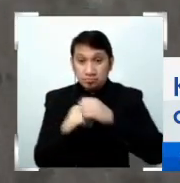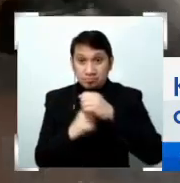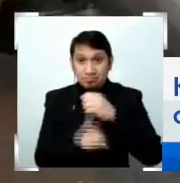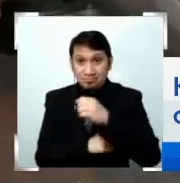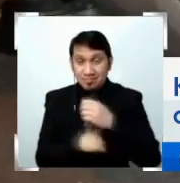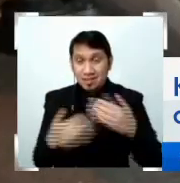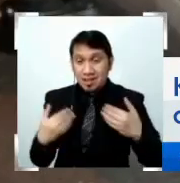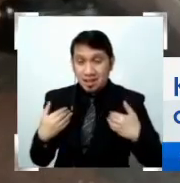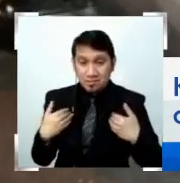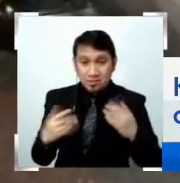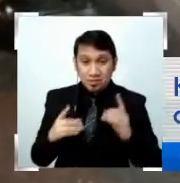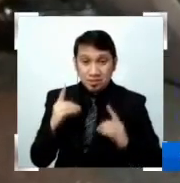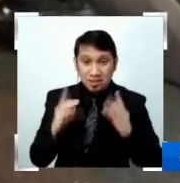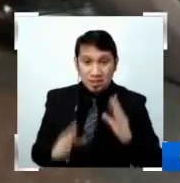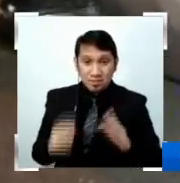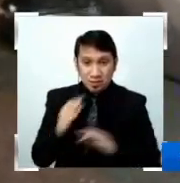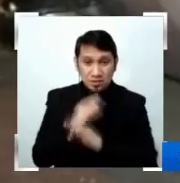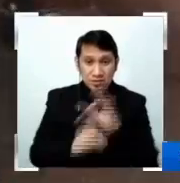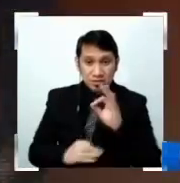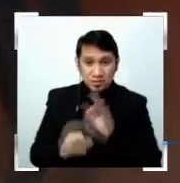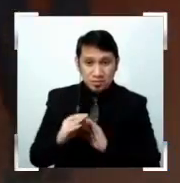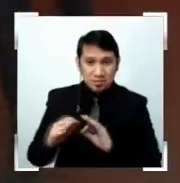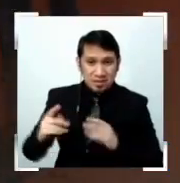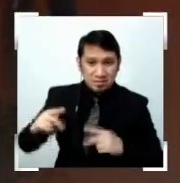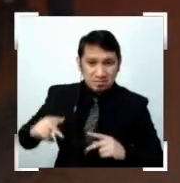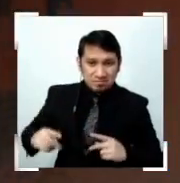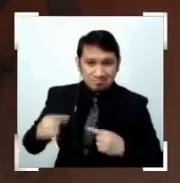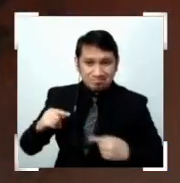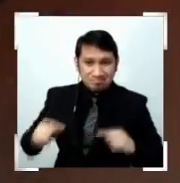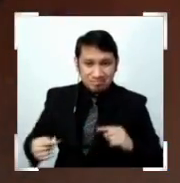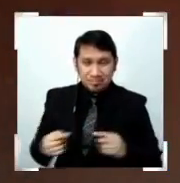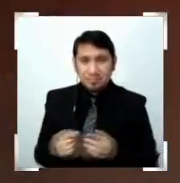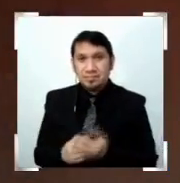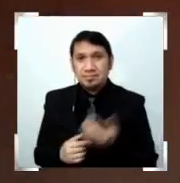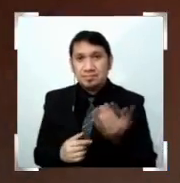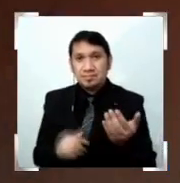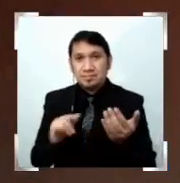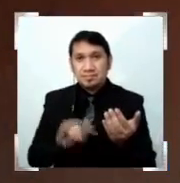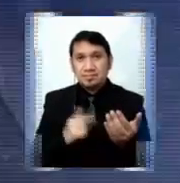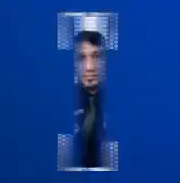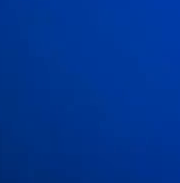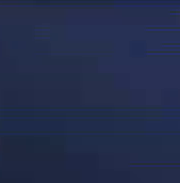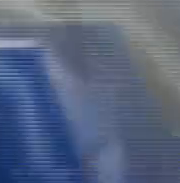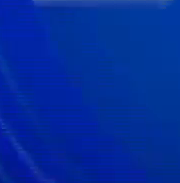ang driver na tumangging humarap sa kamera. Ako si Darlene Kai, ang inyong saksi.